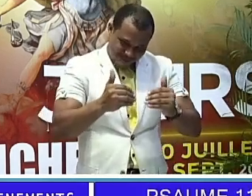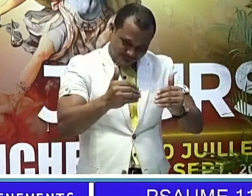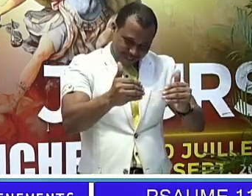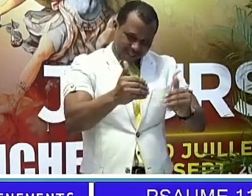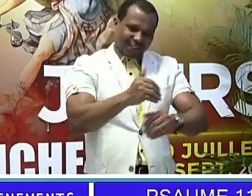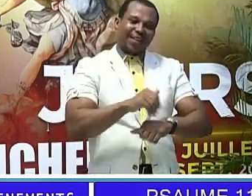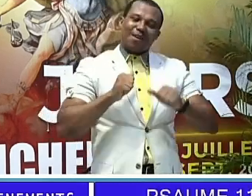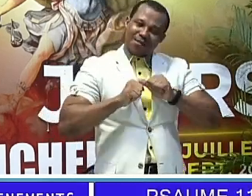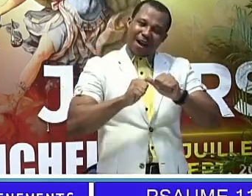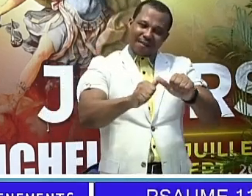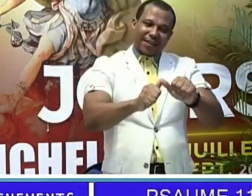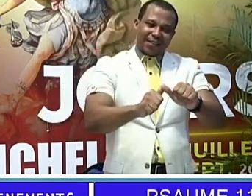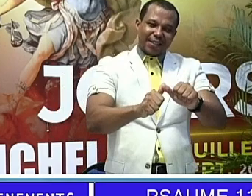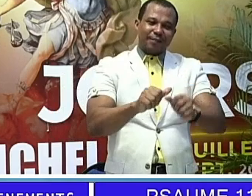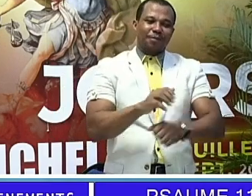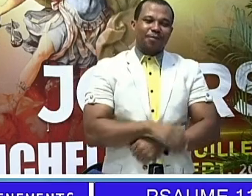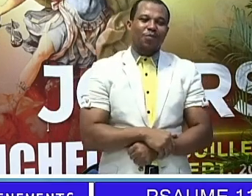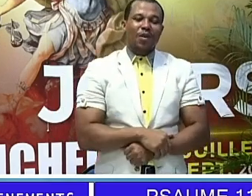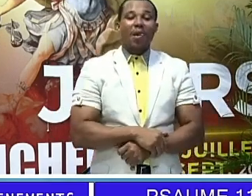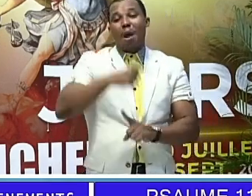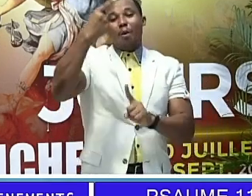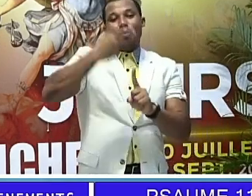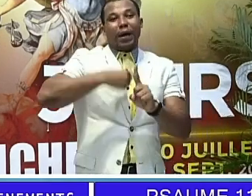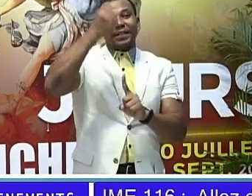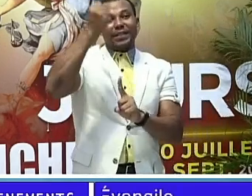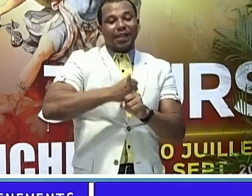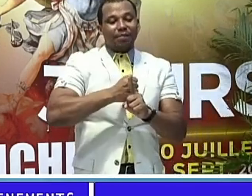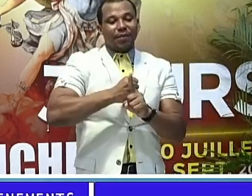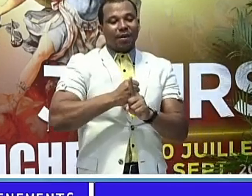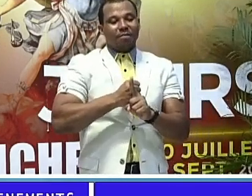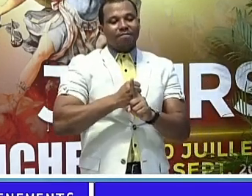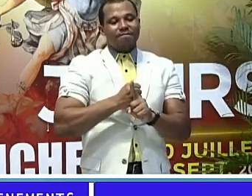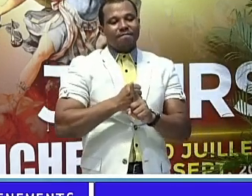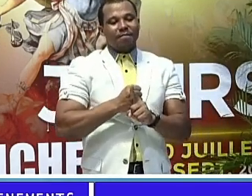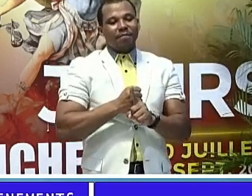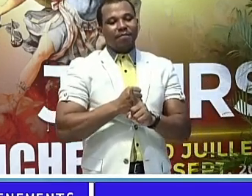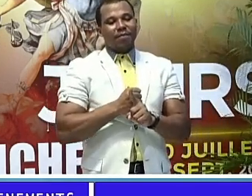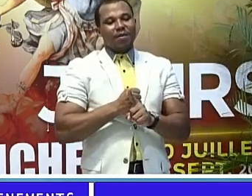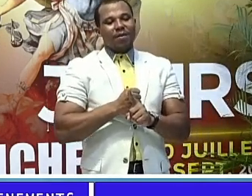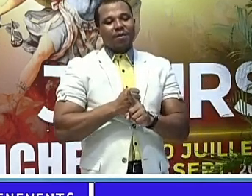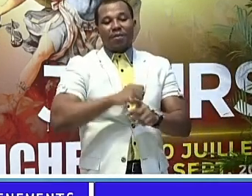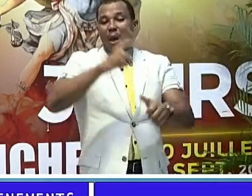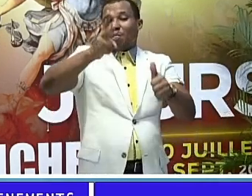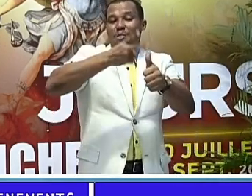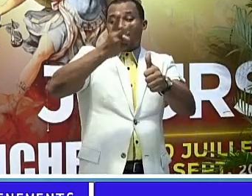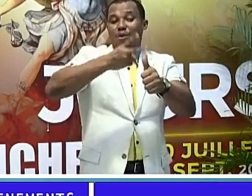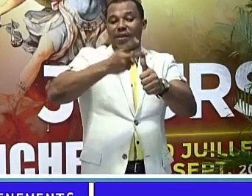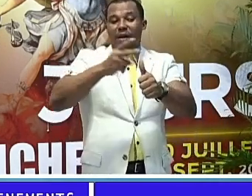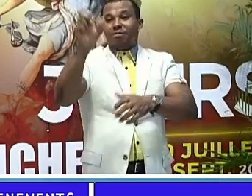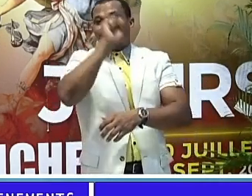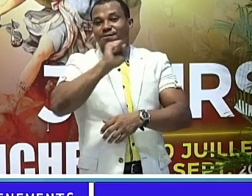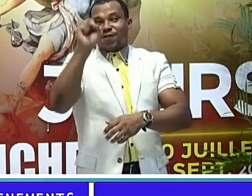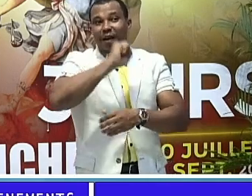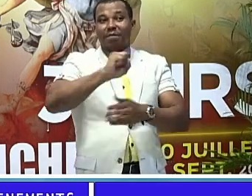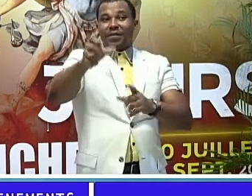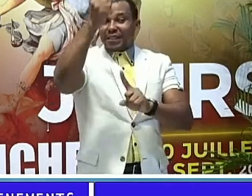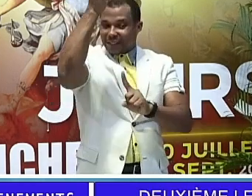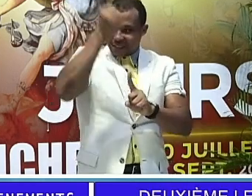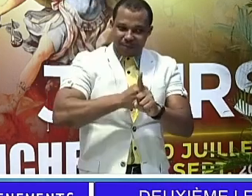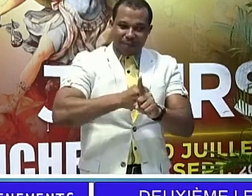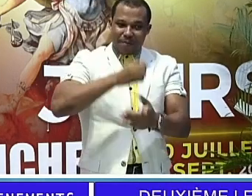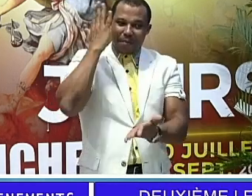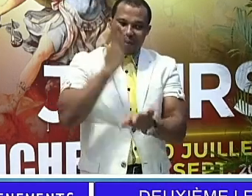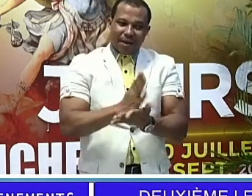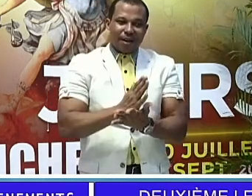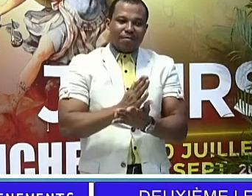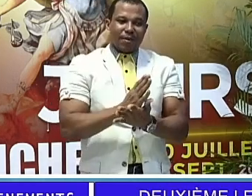sauté. N'a sauté pour mois de septembre. Là, samedi, deuxième samedi, mois de septembre. Après ça, n'a continué.